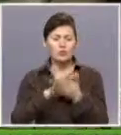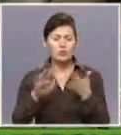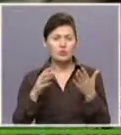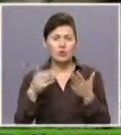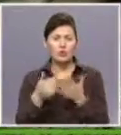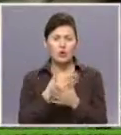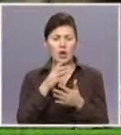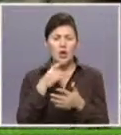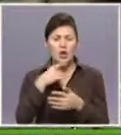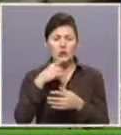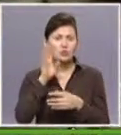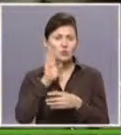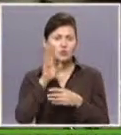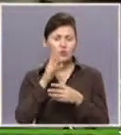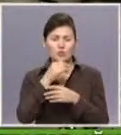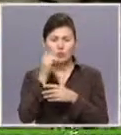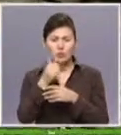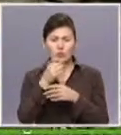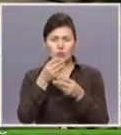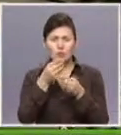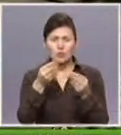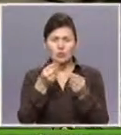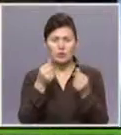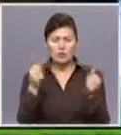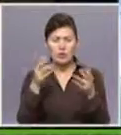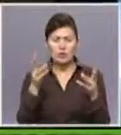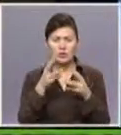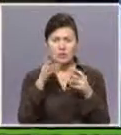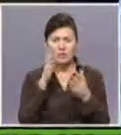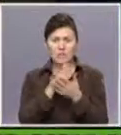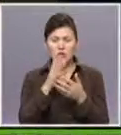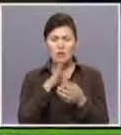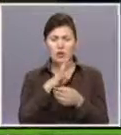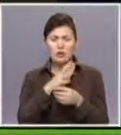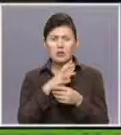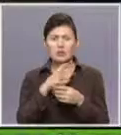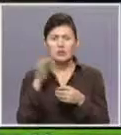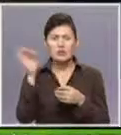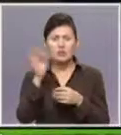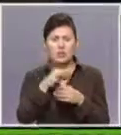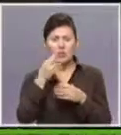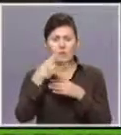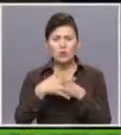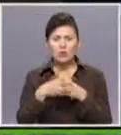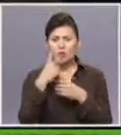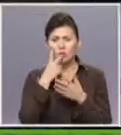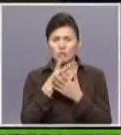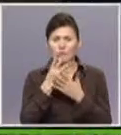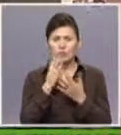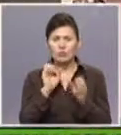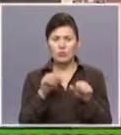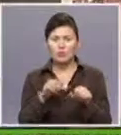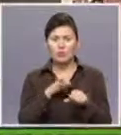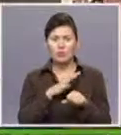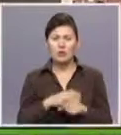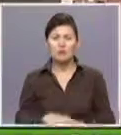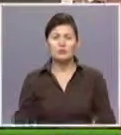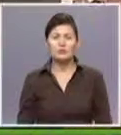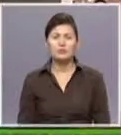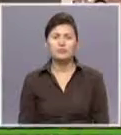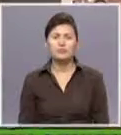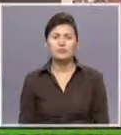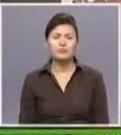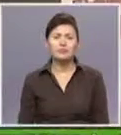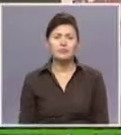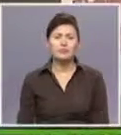Арасында қазақстандық ауыр көлікті де кездестіруге болады. Ал мына құрал өрт кезіндегі жағдайды бірден орталыққа көрсетіп отырады. Депо построено